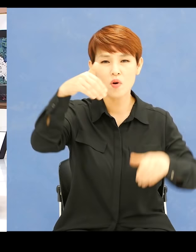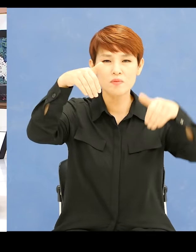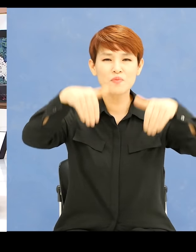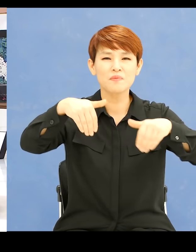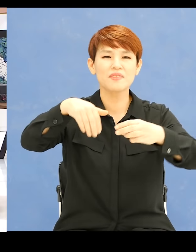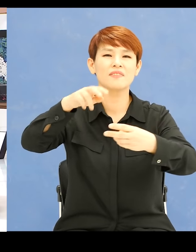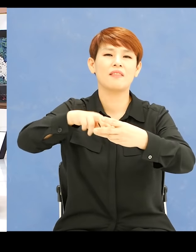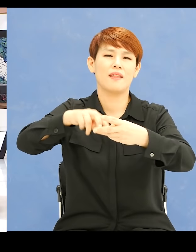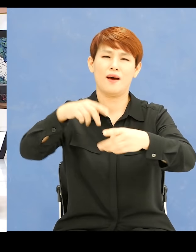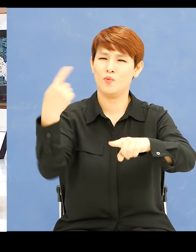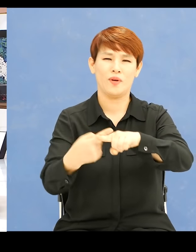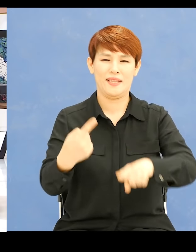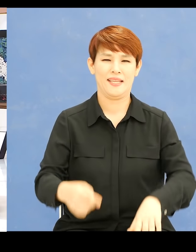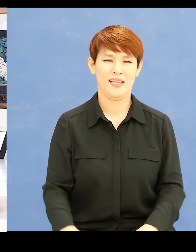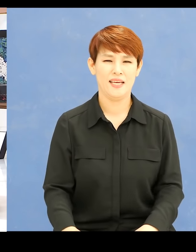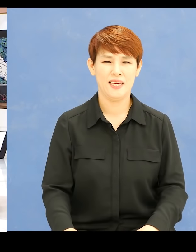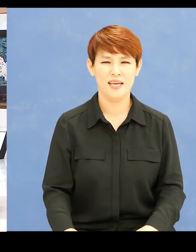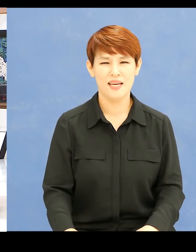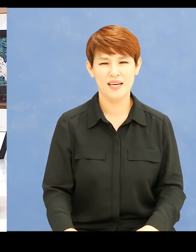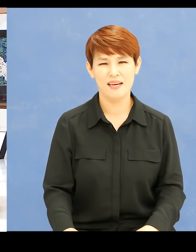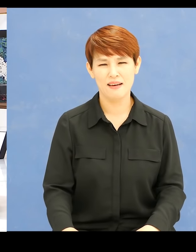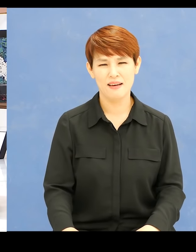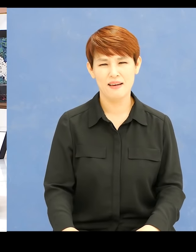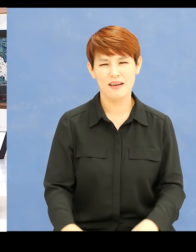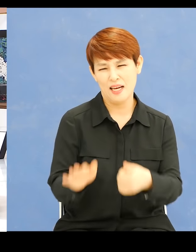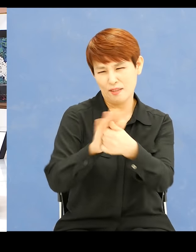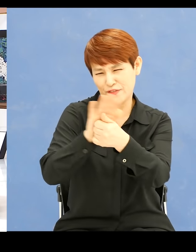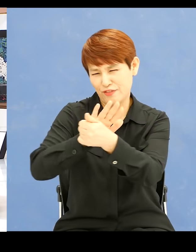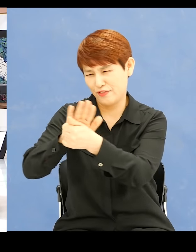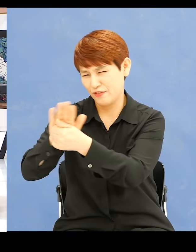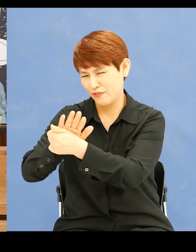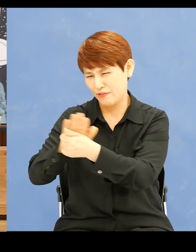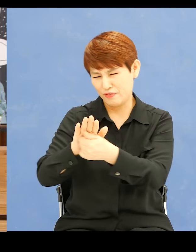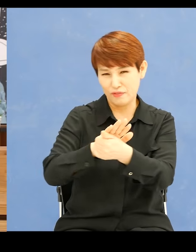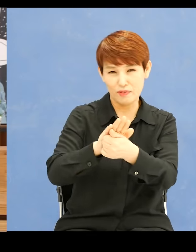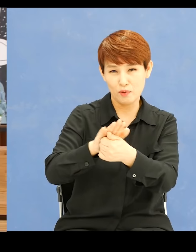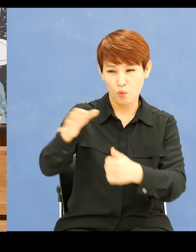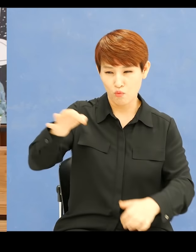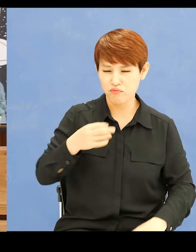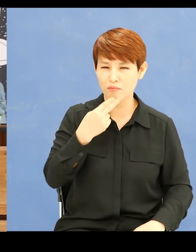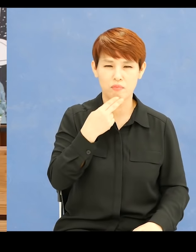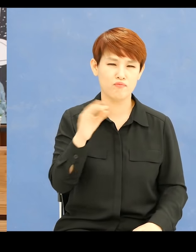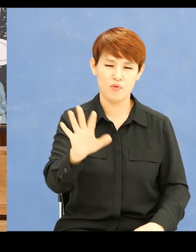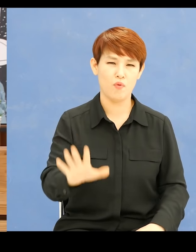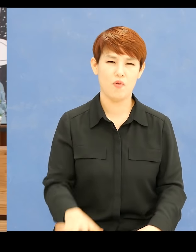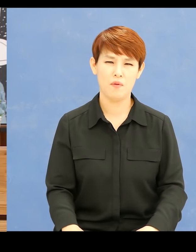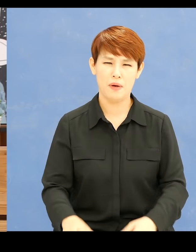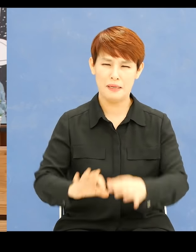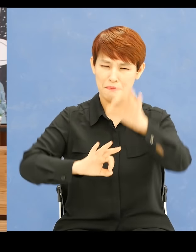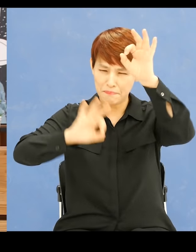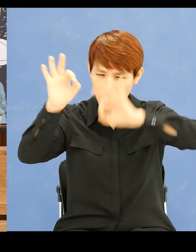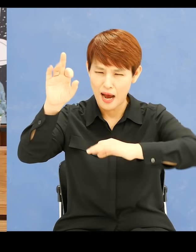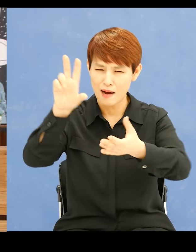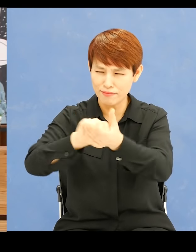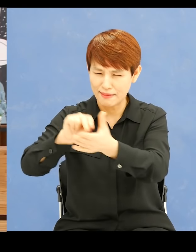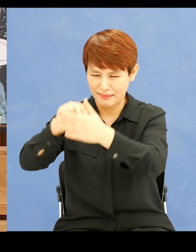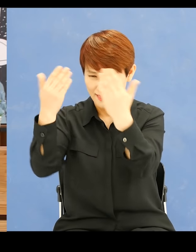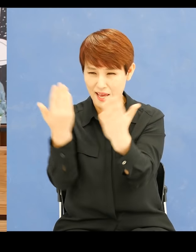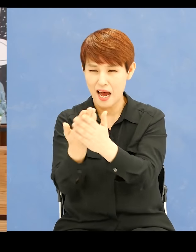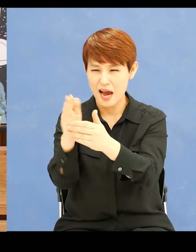센터. 진짜 이 집에 있는 모두 굳은 일을 다 해주는데 무료예요. 네, 그리고 무료. 어떤 사고가 생기고 어떤 일이